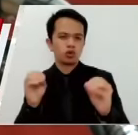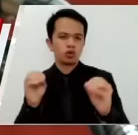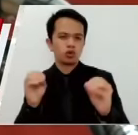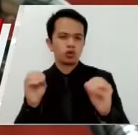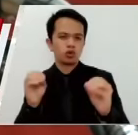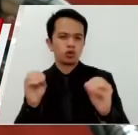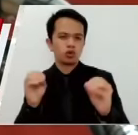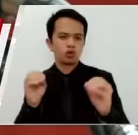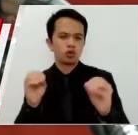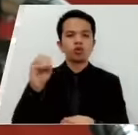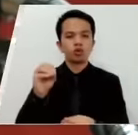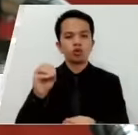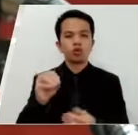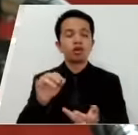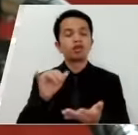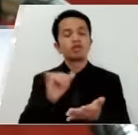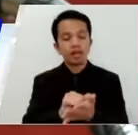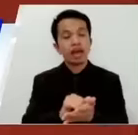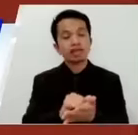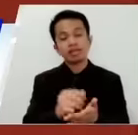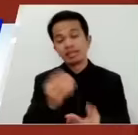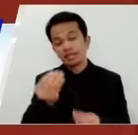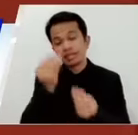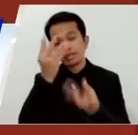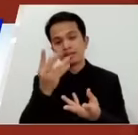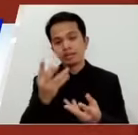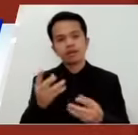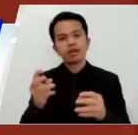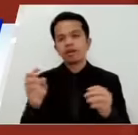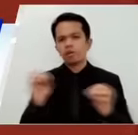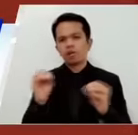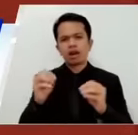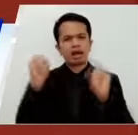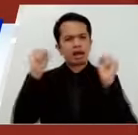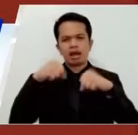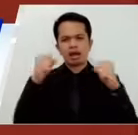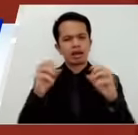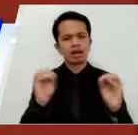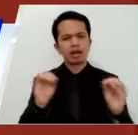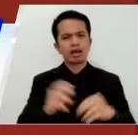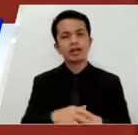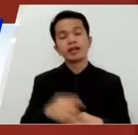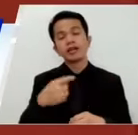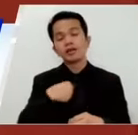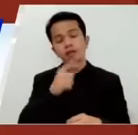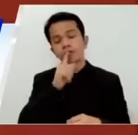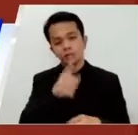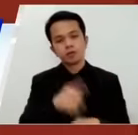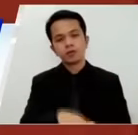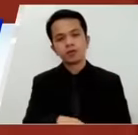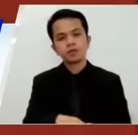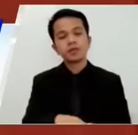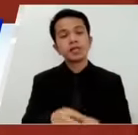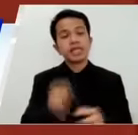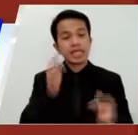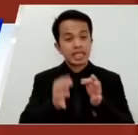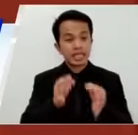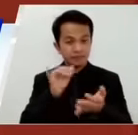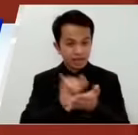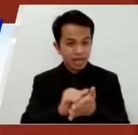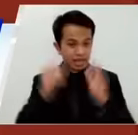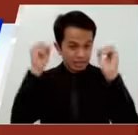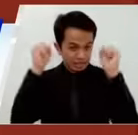That's the word, na walang galawan. I assure you that if it was a gentleman's